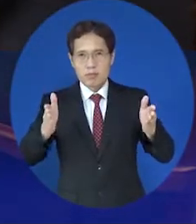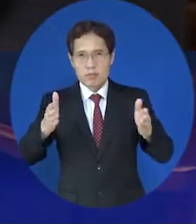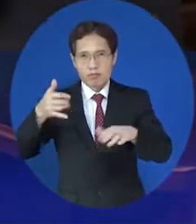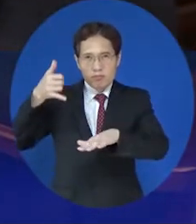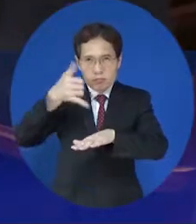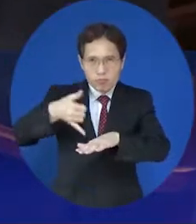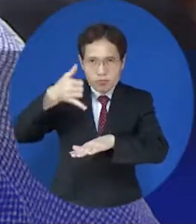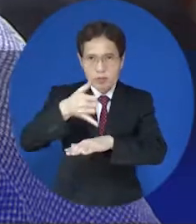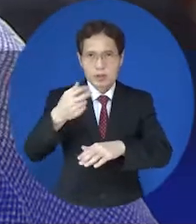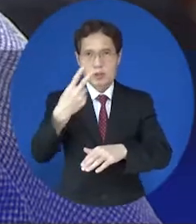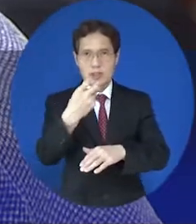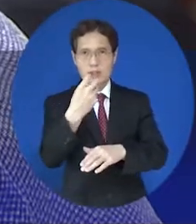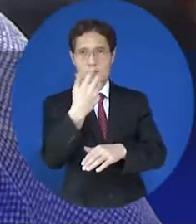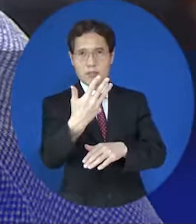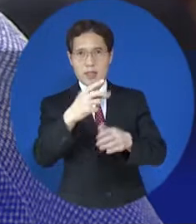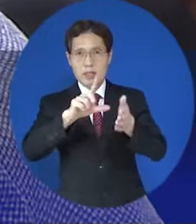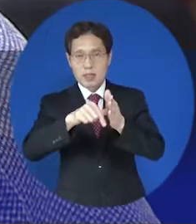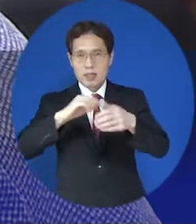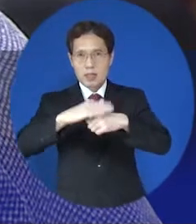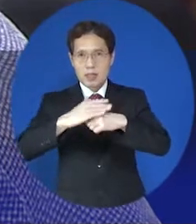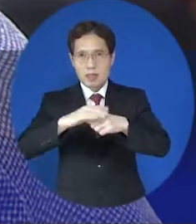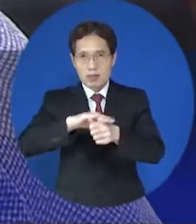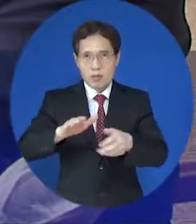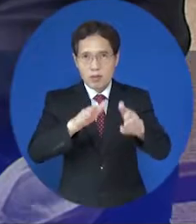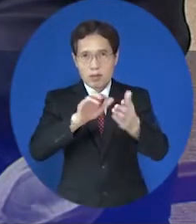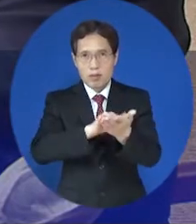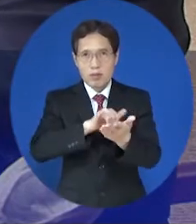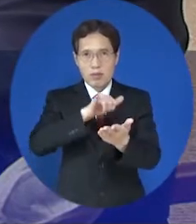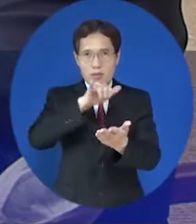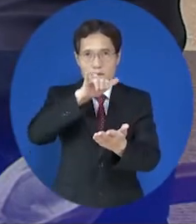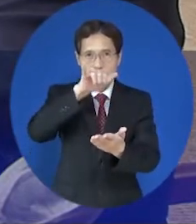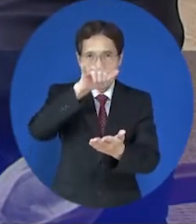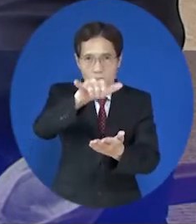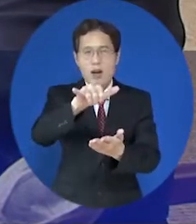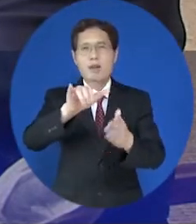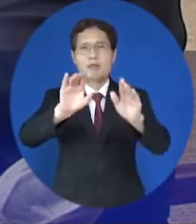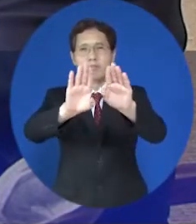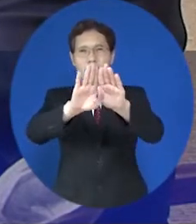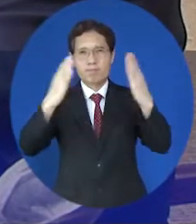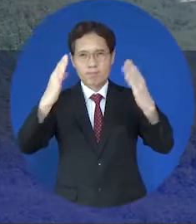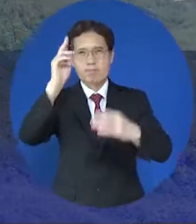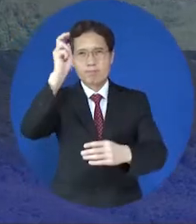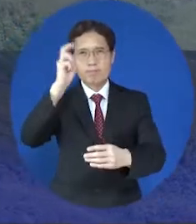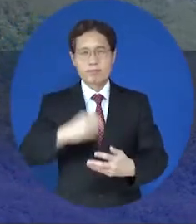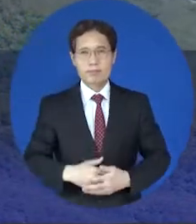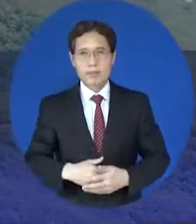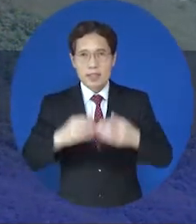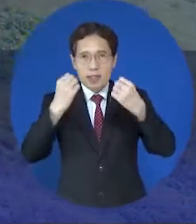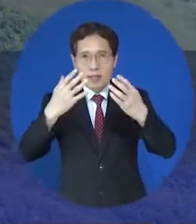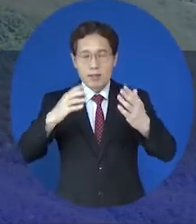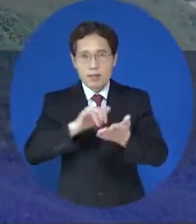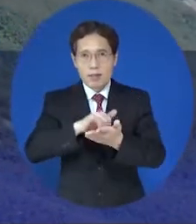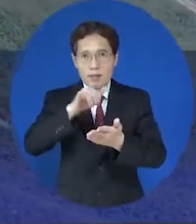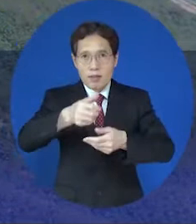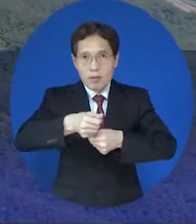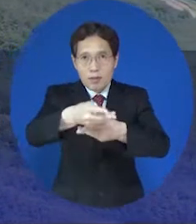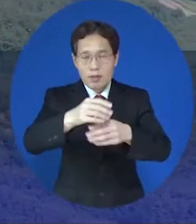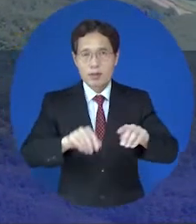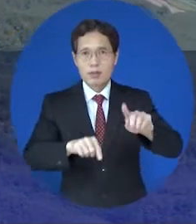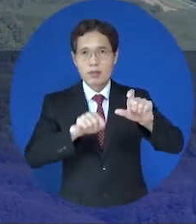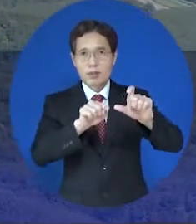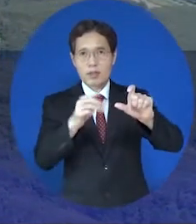2028 년 쯤 대구경북 통합 신공항의 문을 열 수 있을 것으로 전망됩니다 신공항 부지 면적은